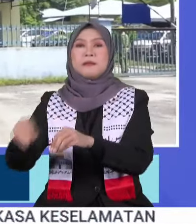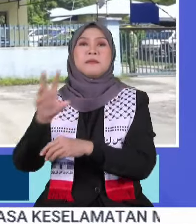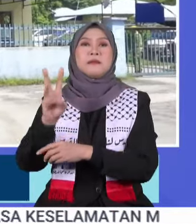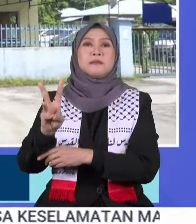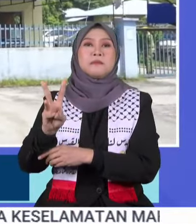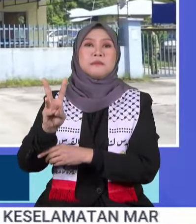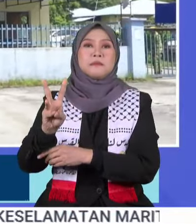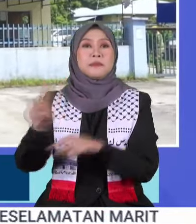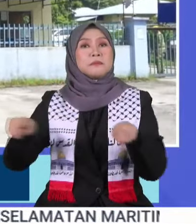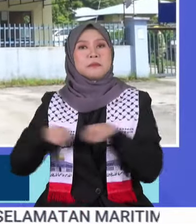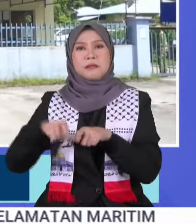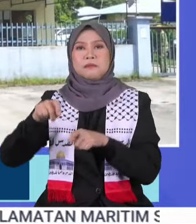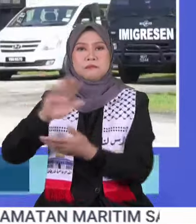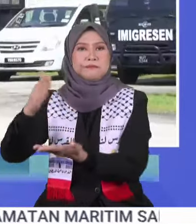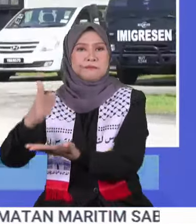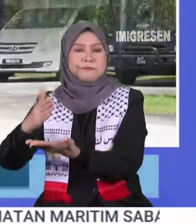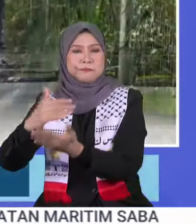pusat tahanan lain.